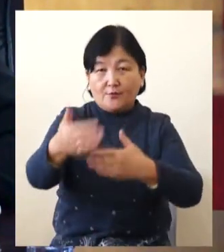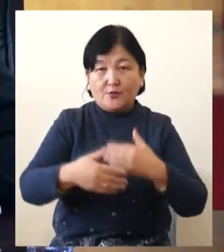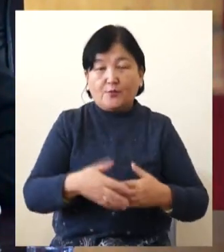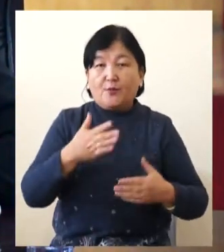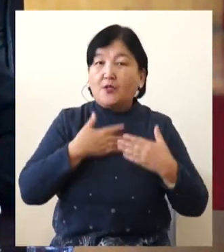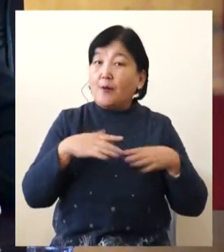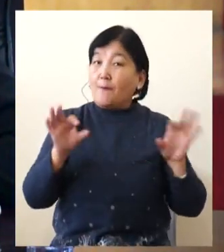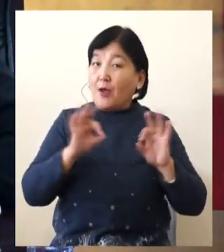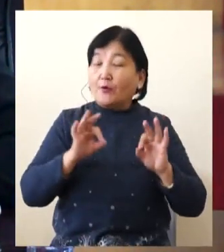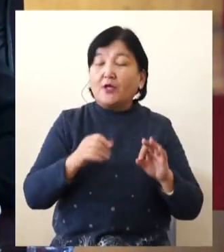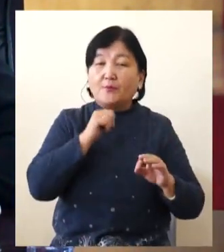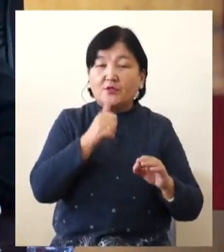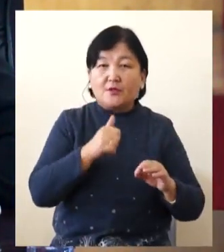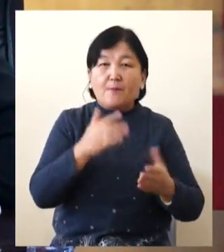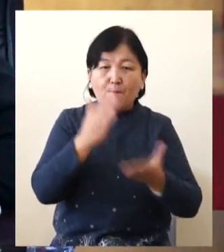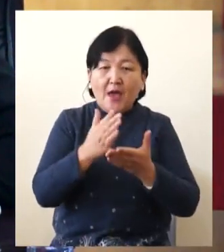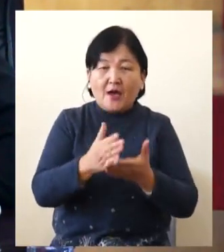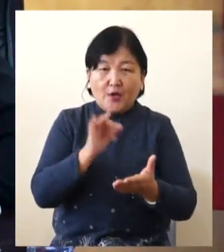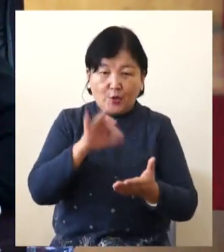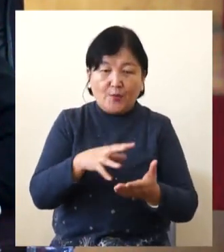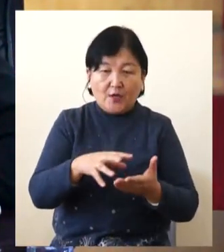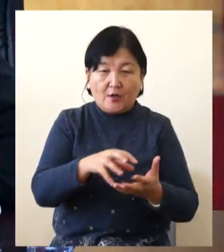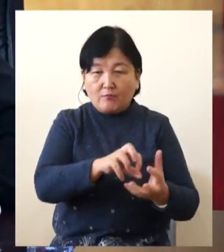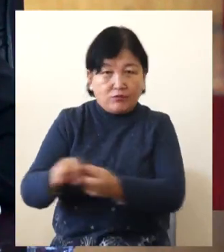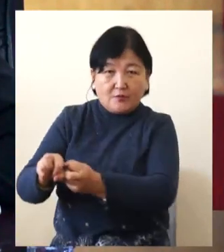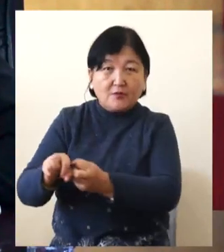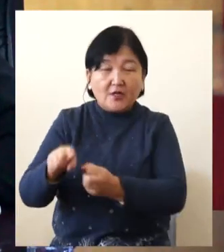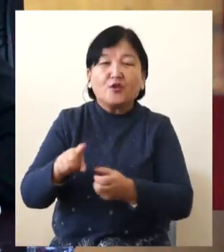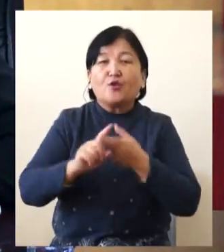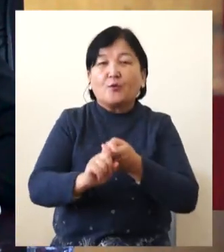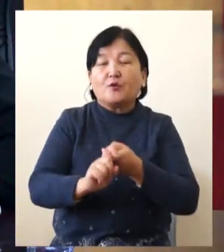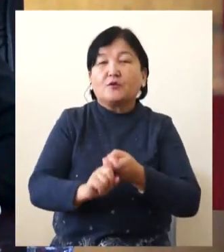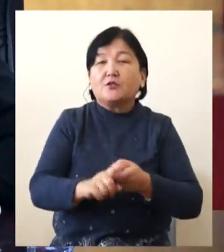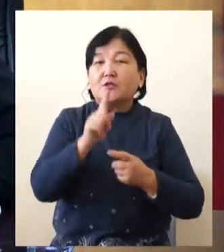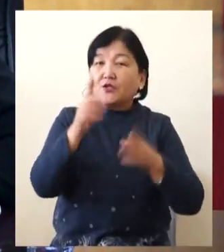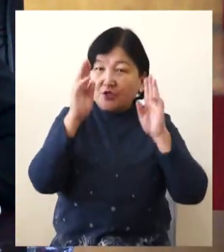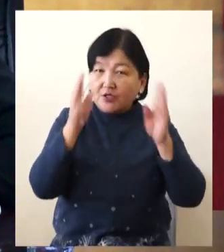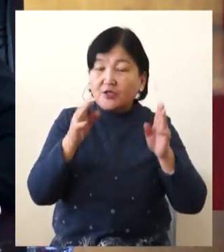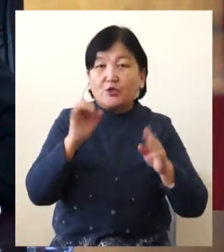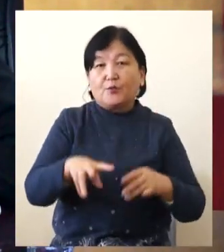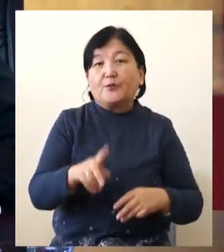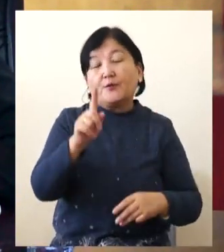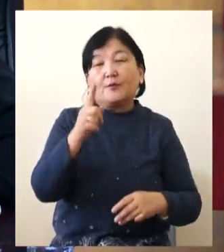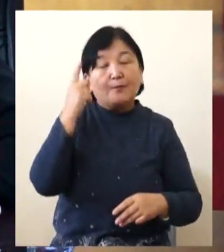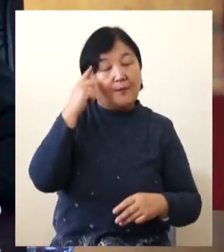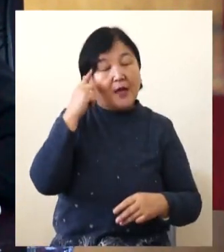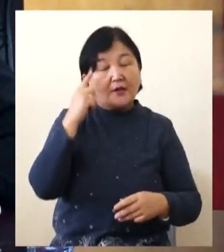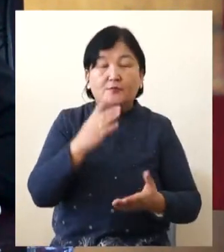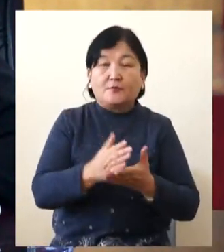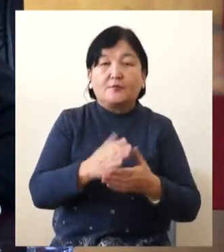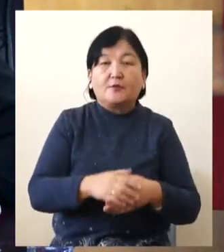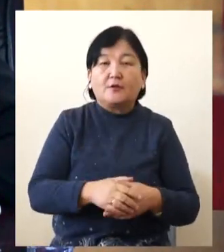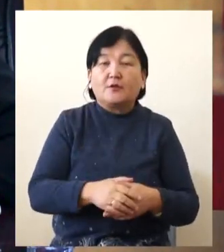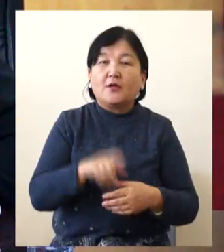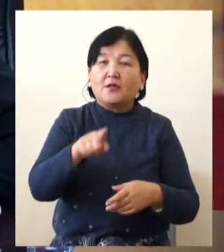юм байхгүй дээ биш. Бага юм нь хугаалчихад байгаа л хамаг асуудал байгаа шүү. Тэгм учраас шийдэх аргачлал нь энэ удаадаа ийм юм удаа гэж бодож байгаа. Яг